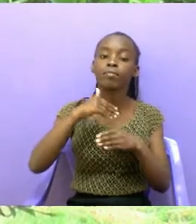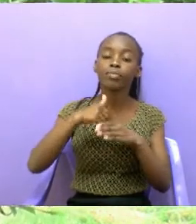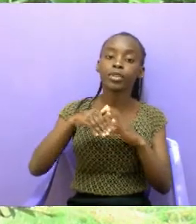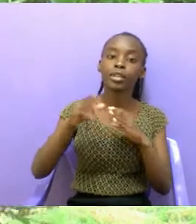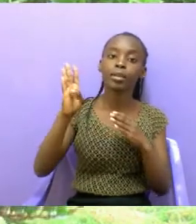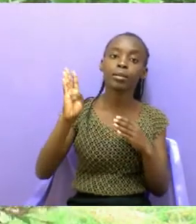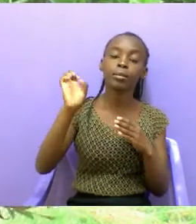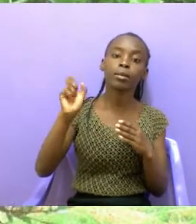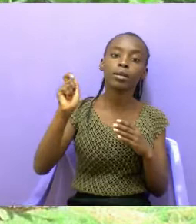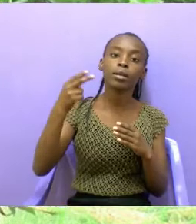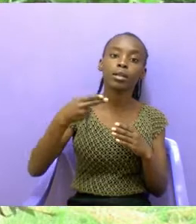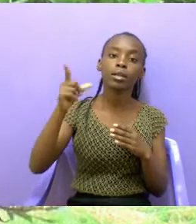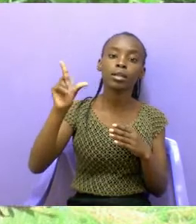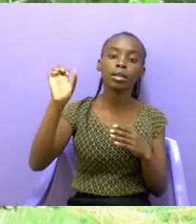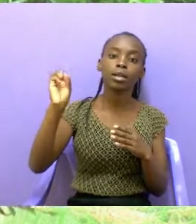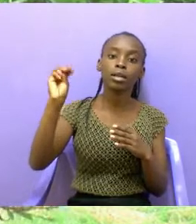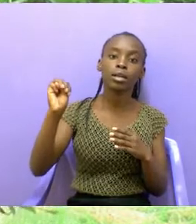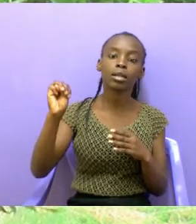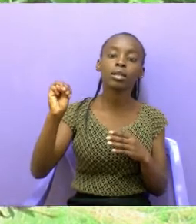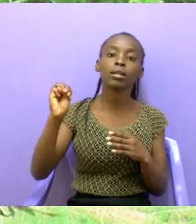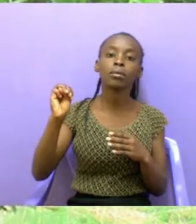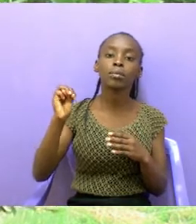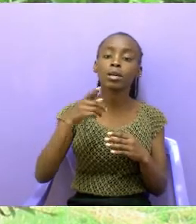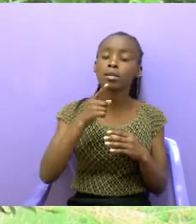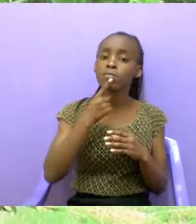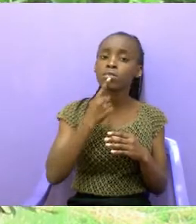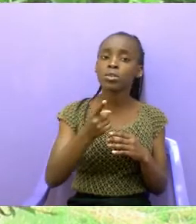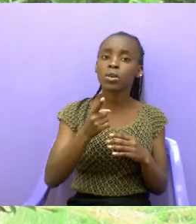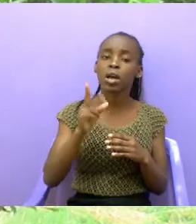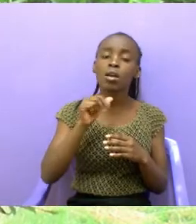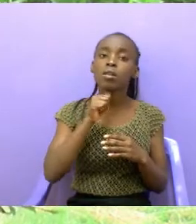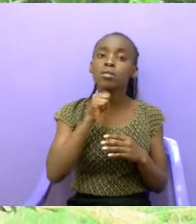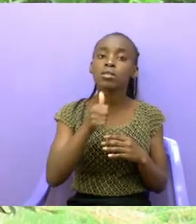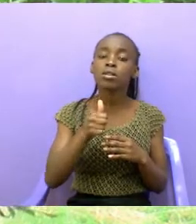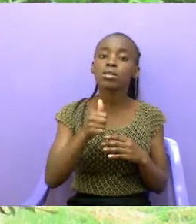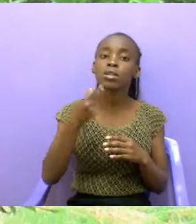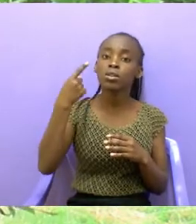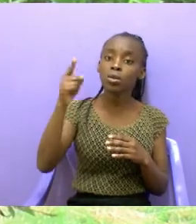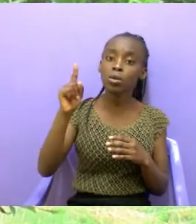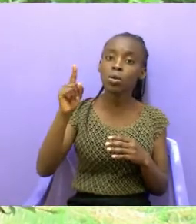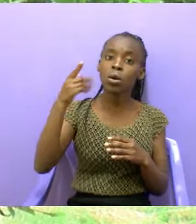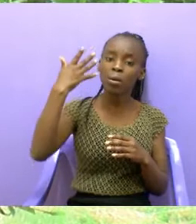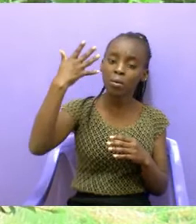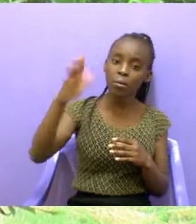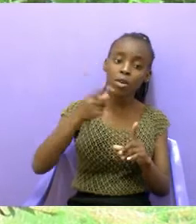hawakufa. Kwa hivyo point number 1, usimwache Mungu kwa sababu ya hali.